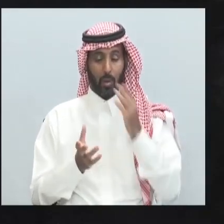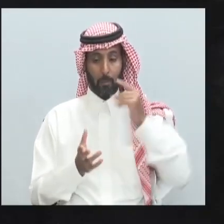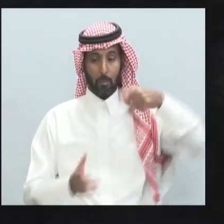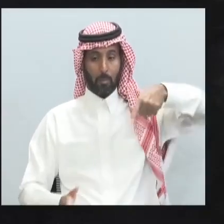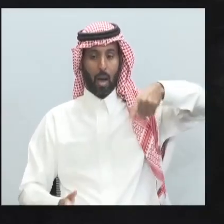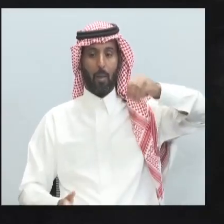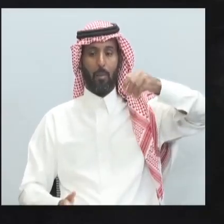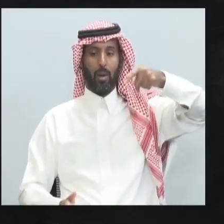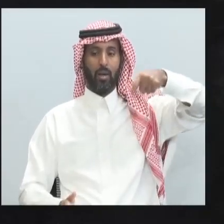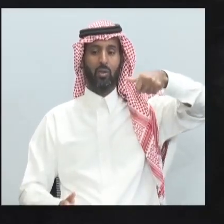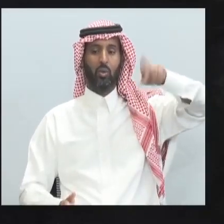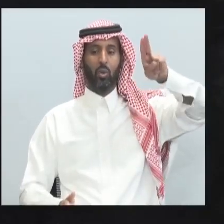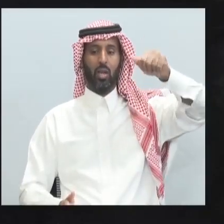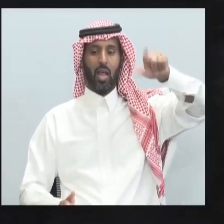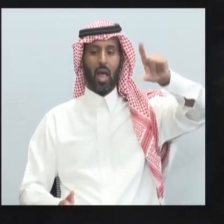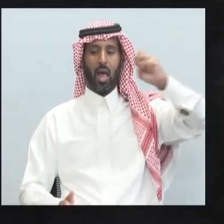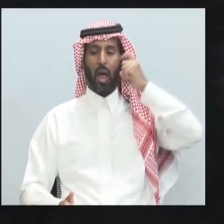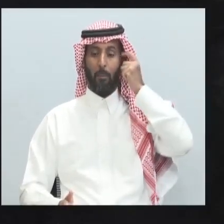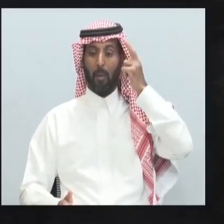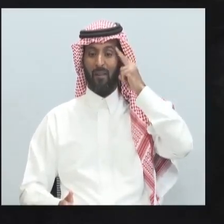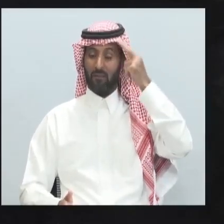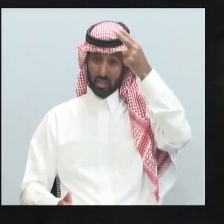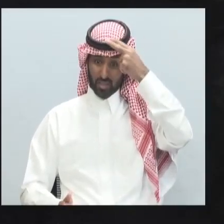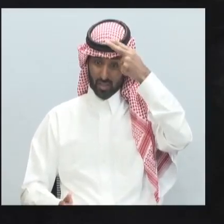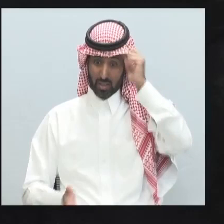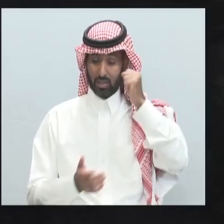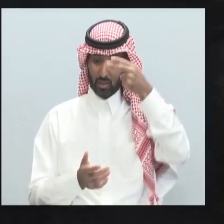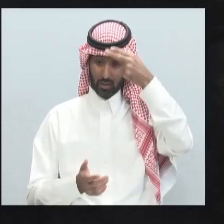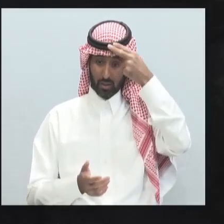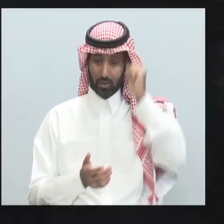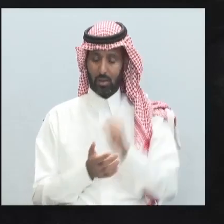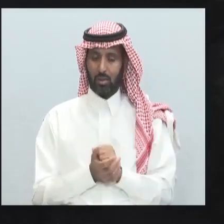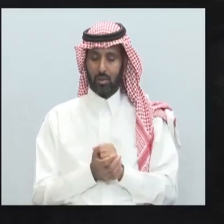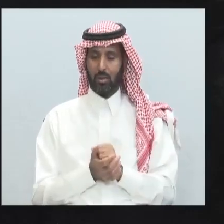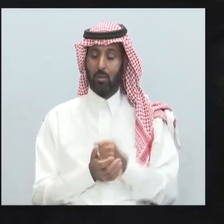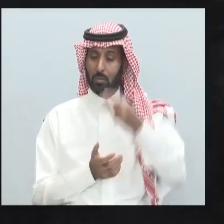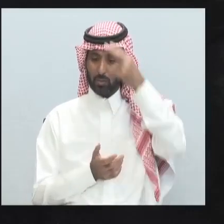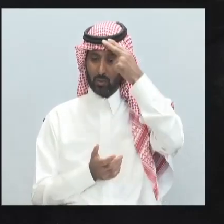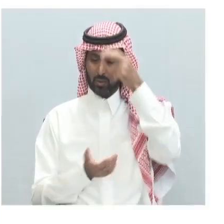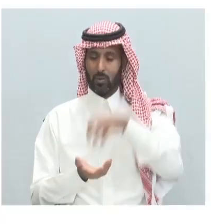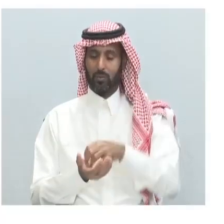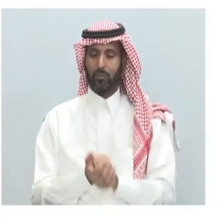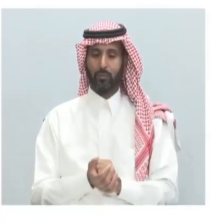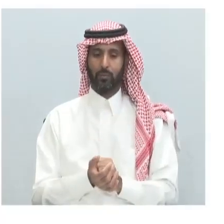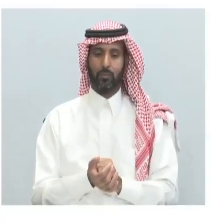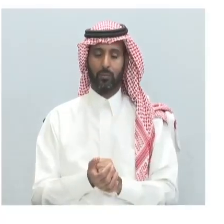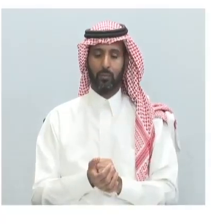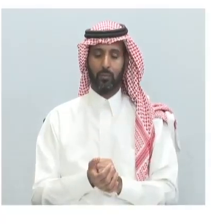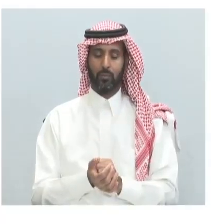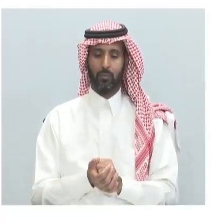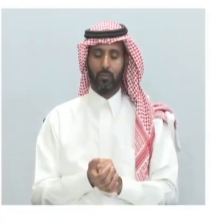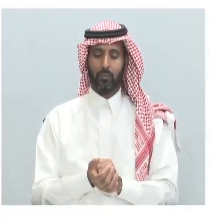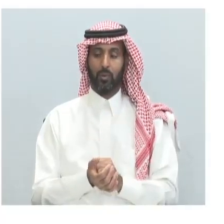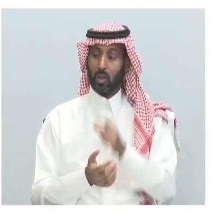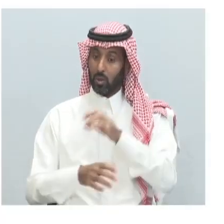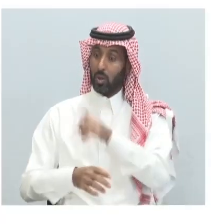popular sport in the Kingdom of Saudi Arabia. What does mean Kingdom of Saudi Arabia? مملكه العربيه السعوديه. Excellent. Okay, so